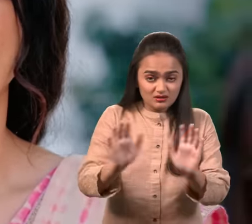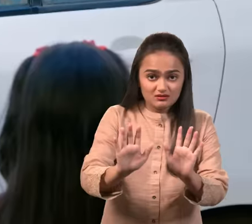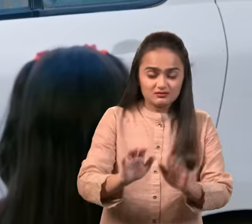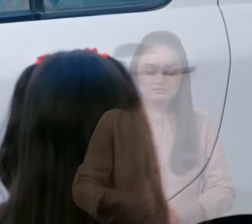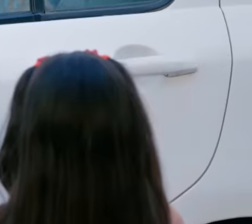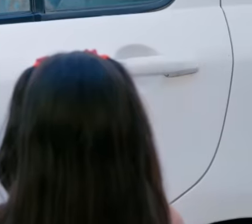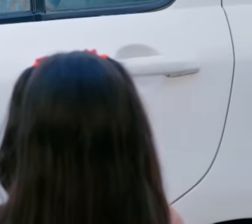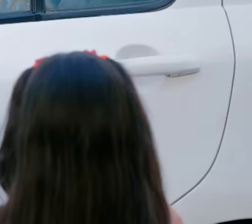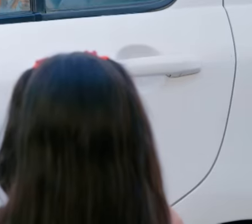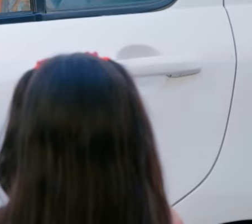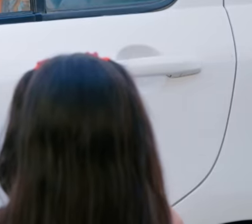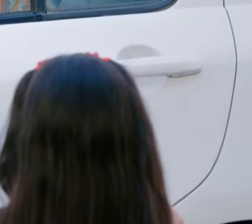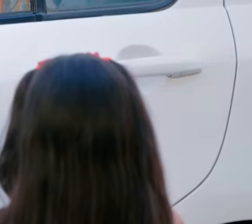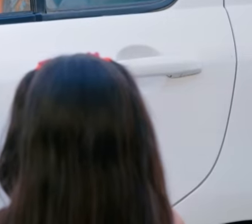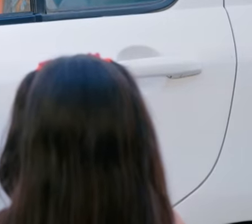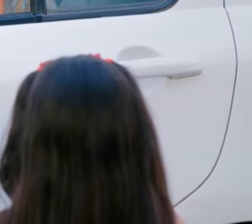कर।